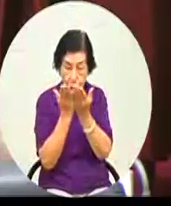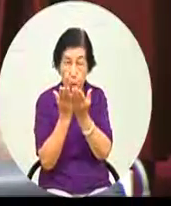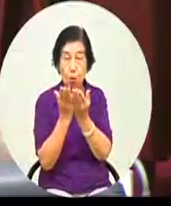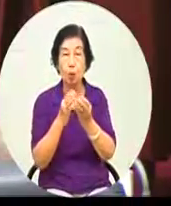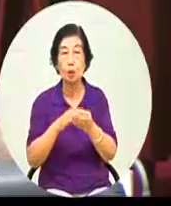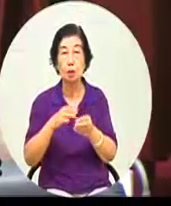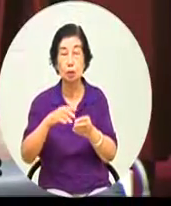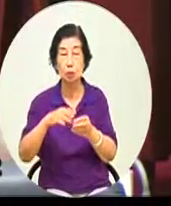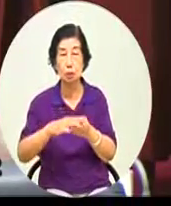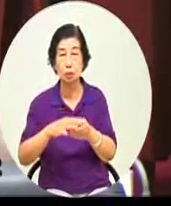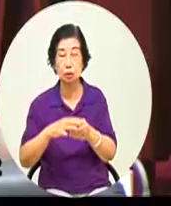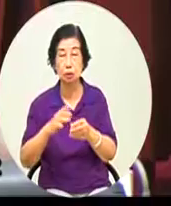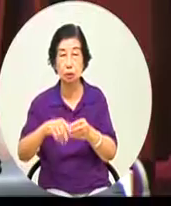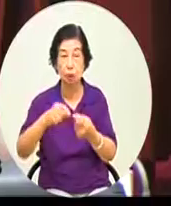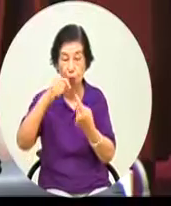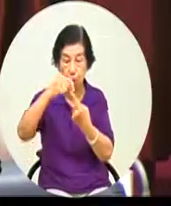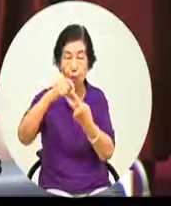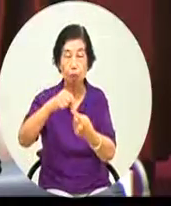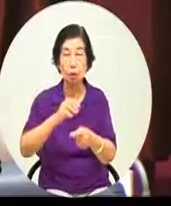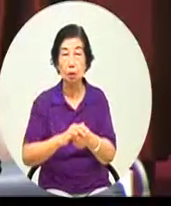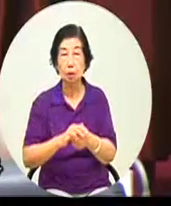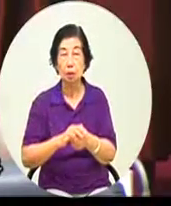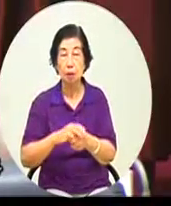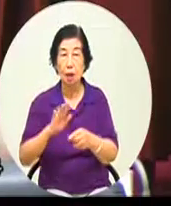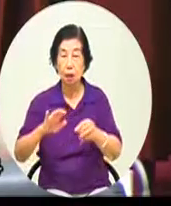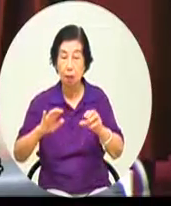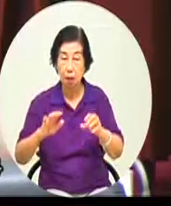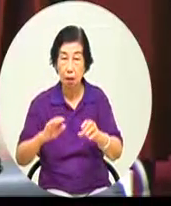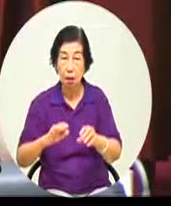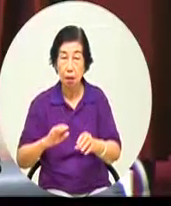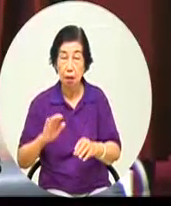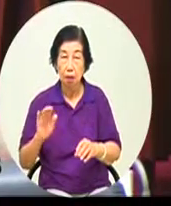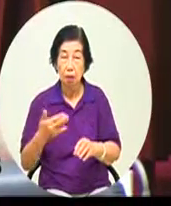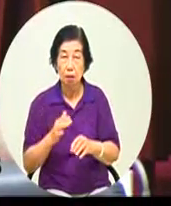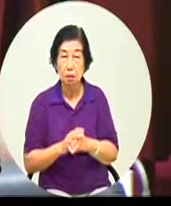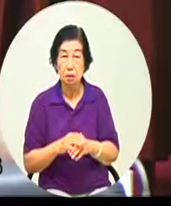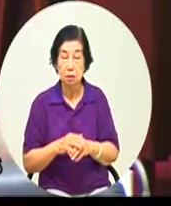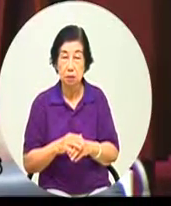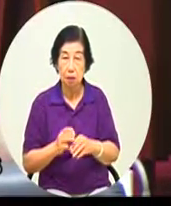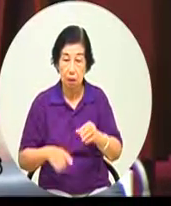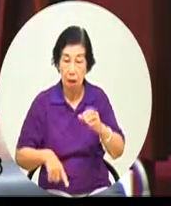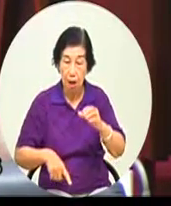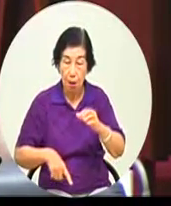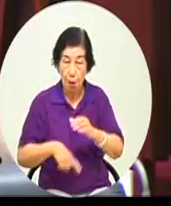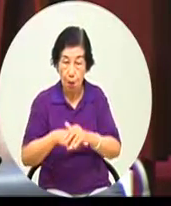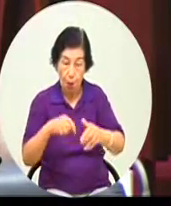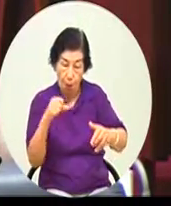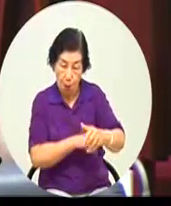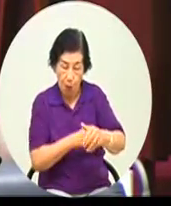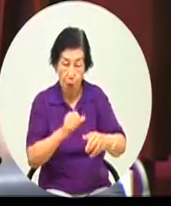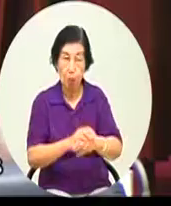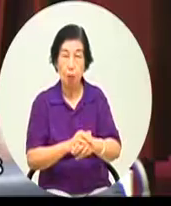来上课的。最后一排经常都是犯罪的温床。